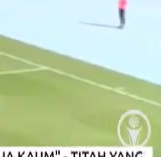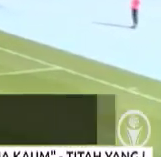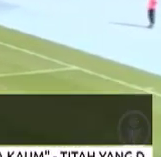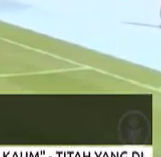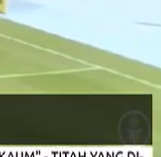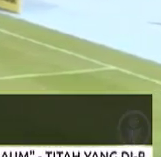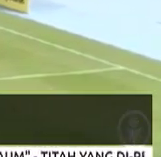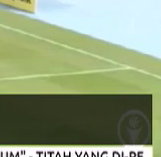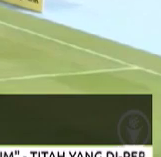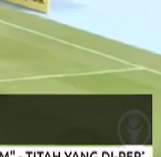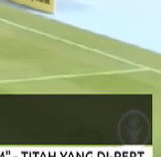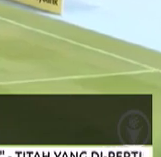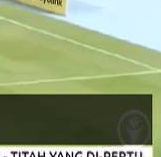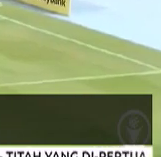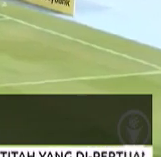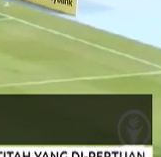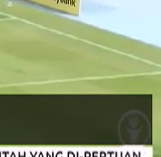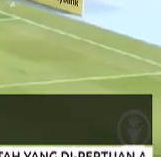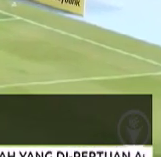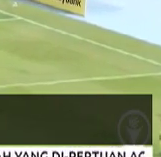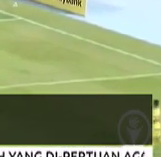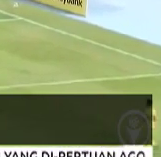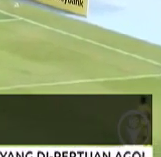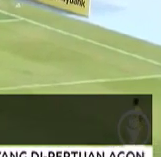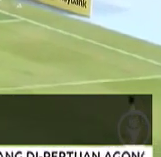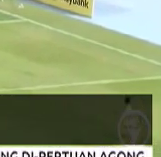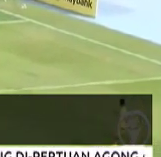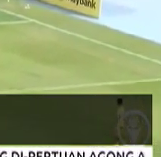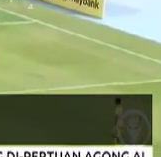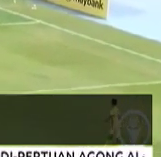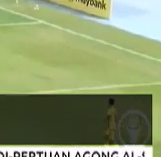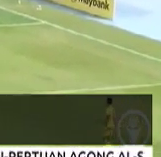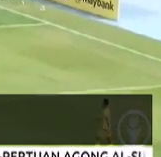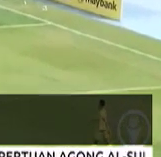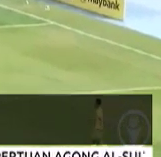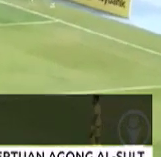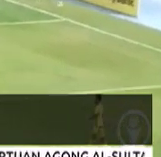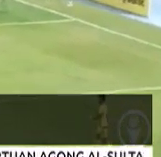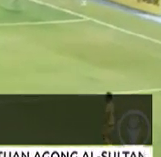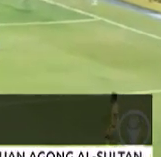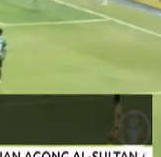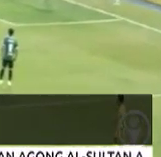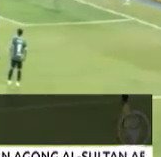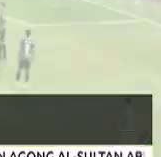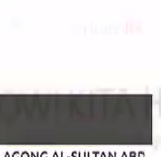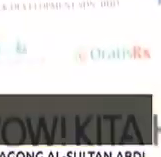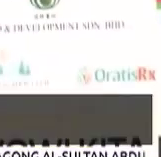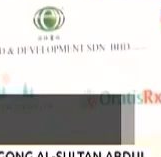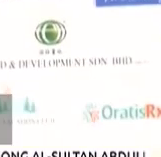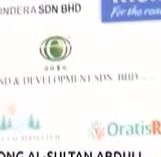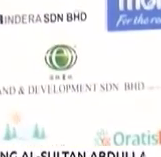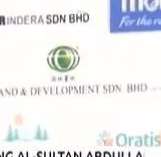Kempen Piala Malaysia, Zainal Abidin akui tiada laluan mudah buat pasukannya.